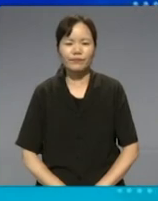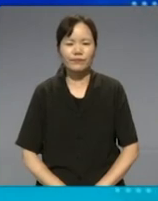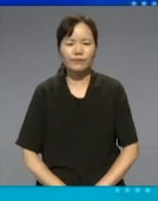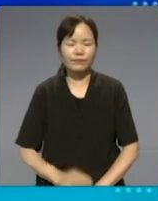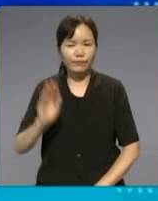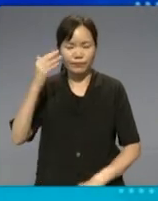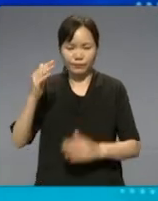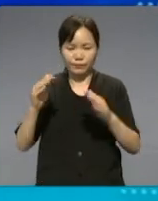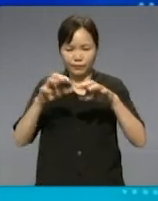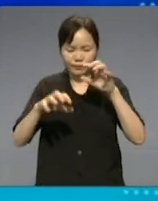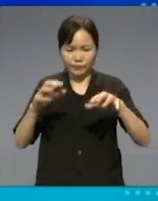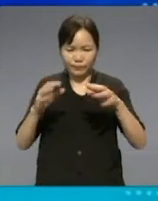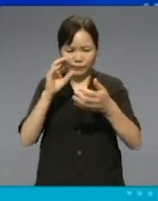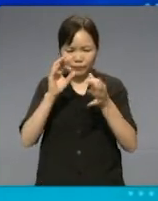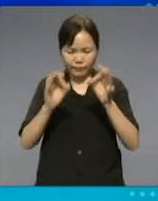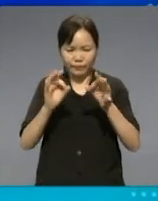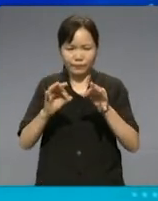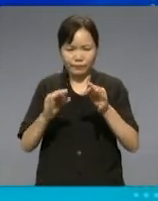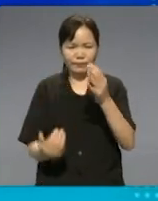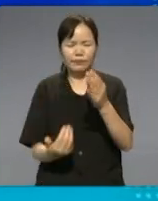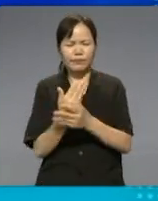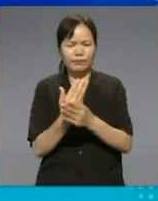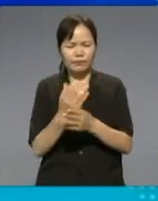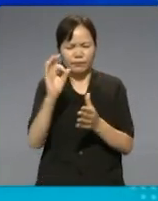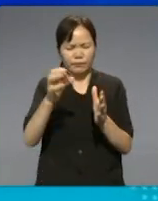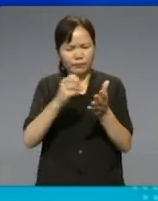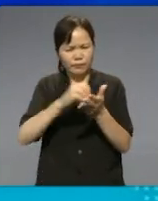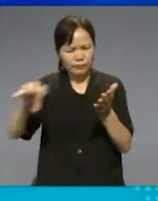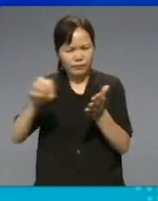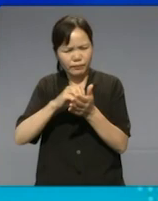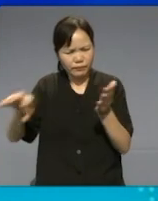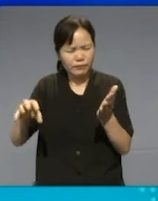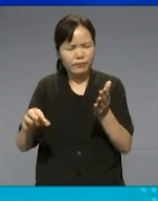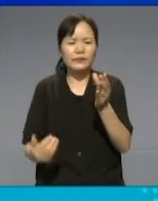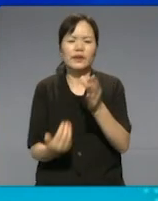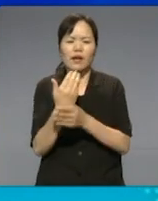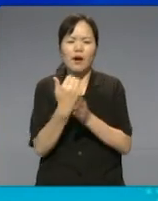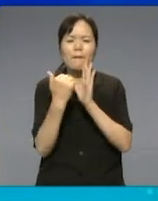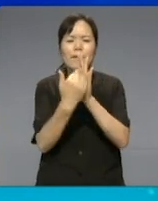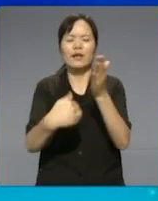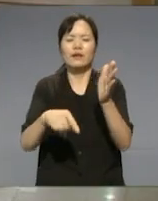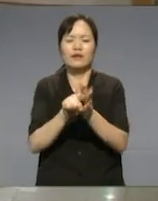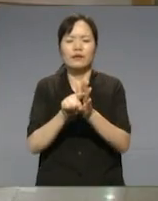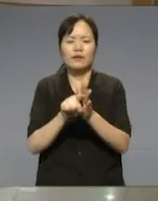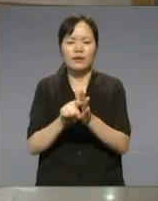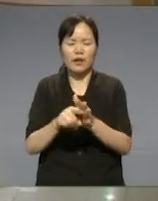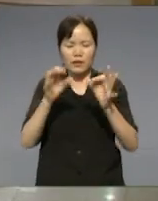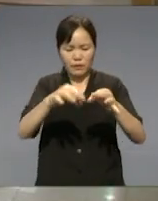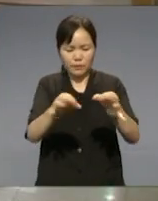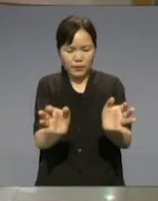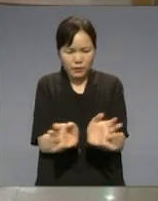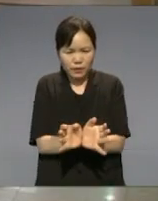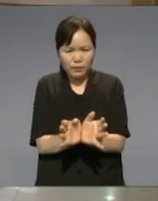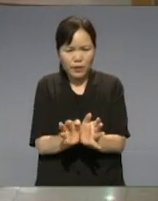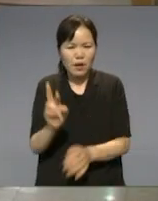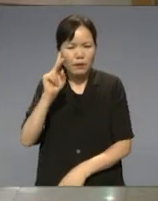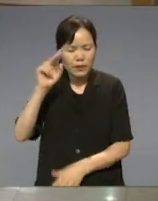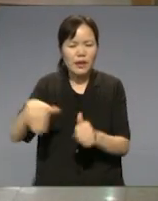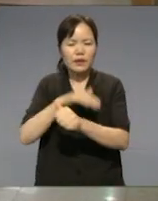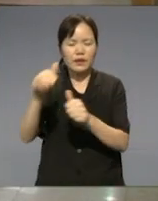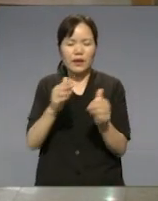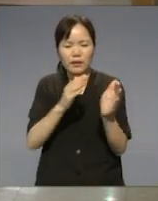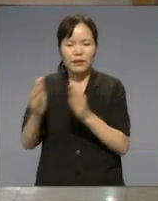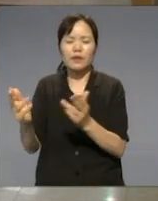최근 새마을금고에서 벌어진 대규모 자금 이탈과 같은 혼란 사태의 재발을 막기 위해 금융권이 비상상황